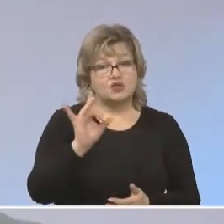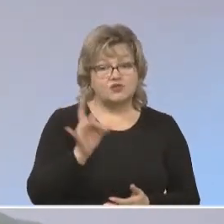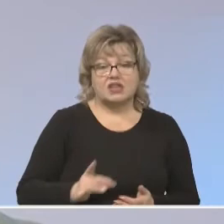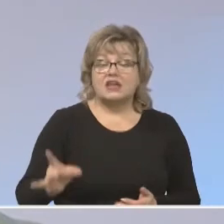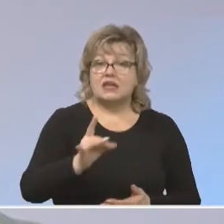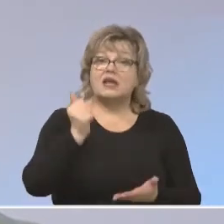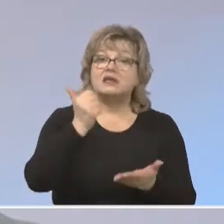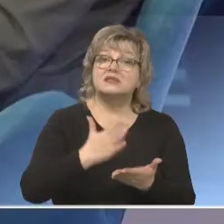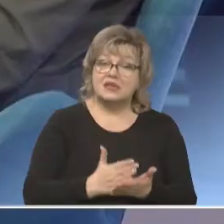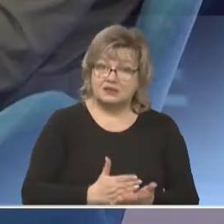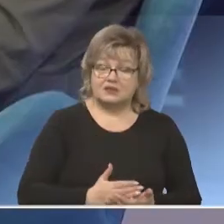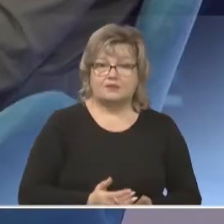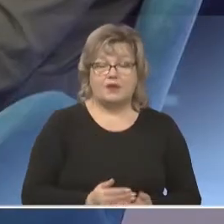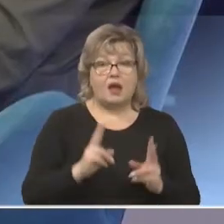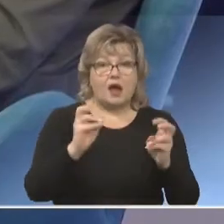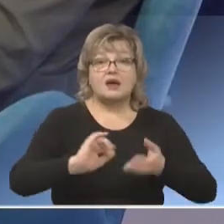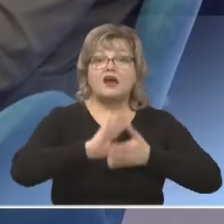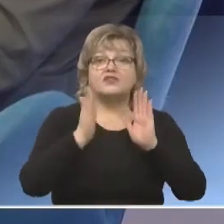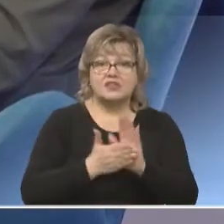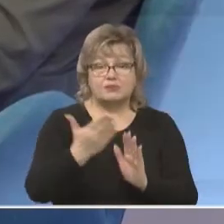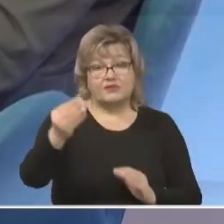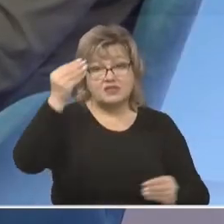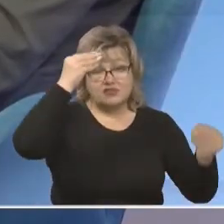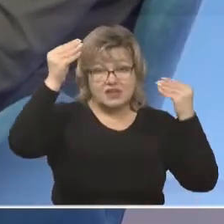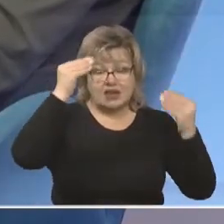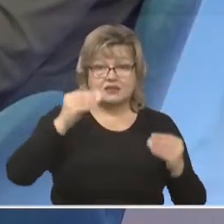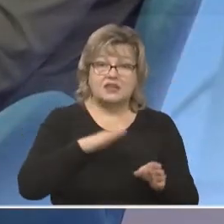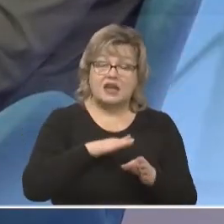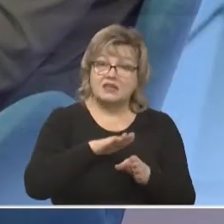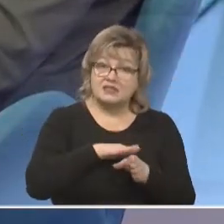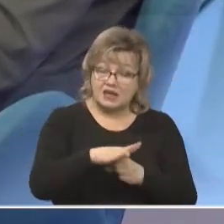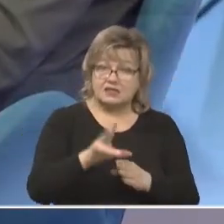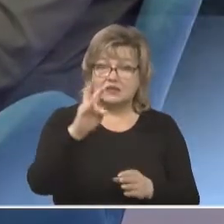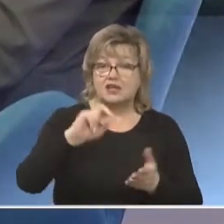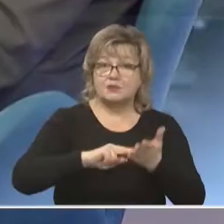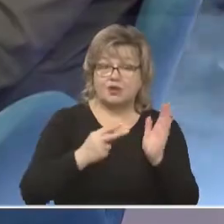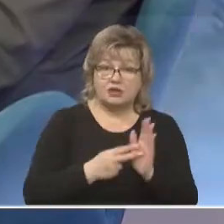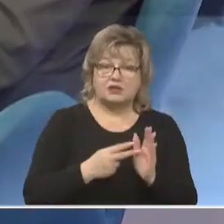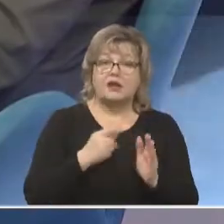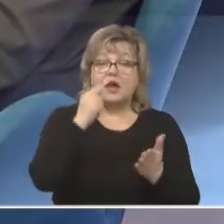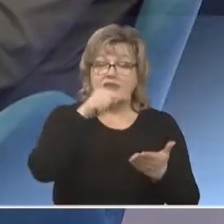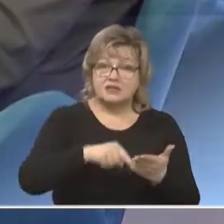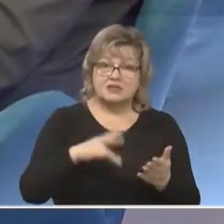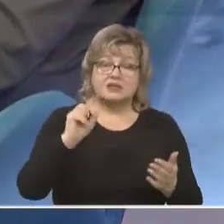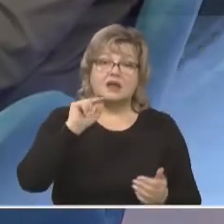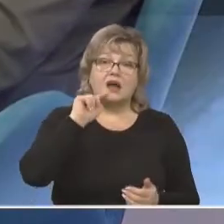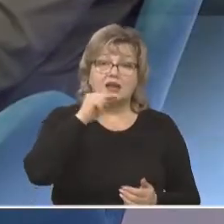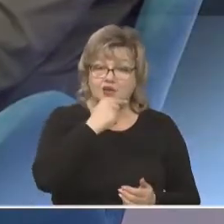региональный центр занятости. Как в целом, на ваш взгляд, реализация нацпроекта отразится на экономике Ростовской области?